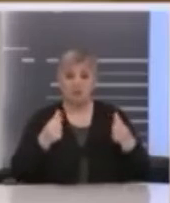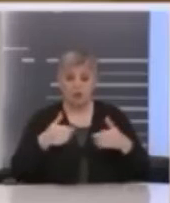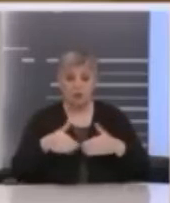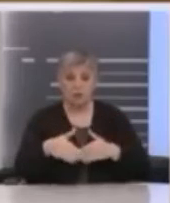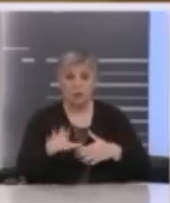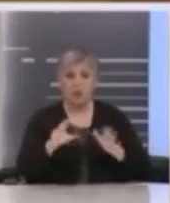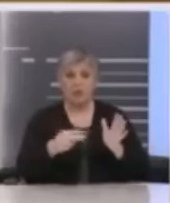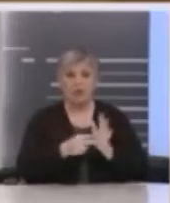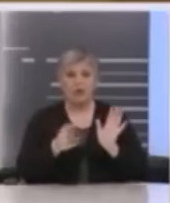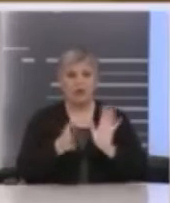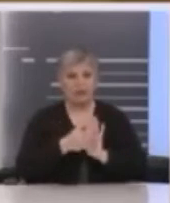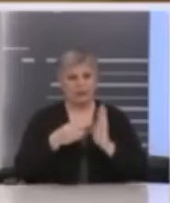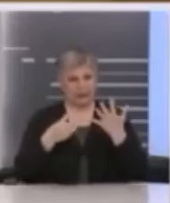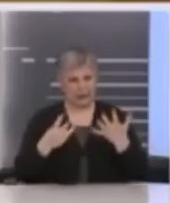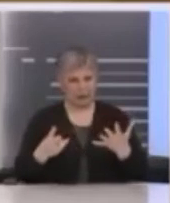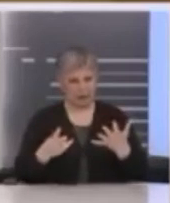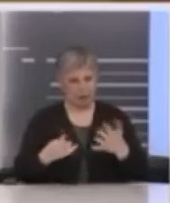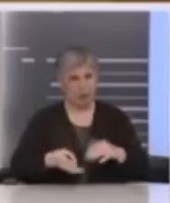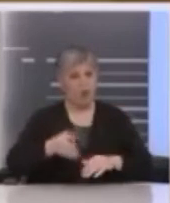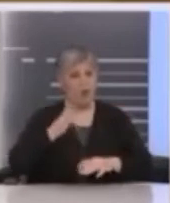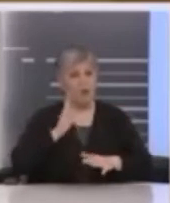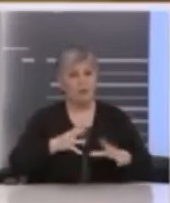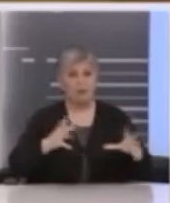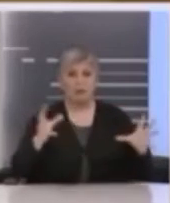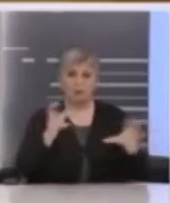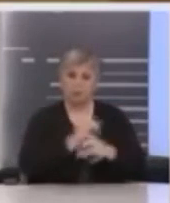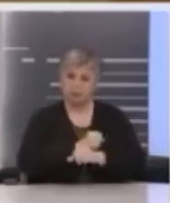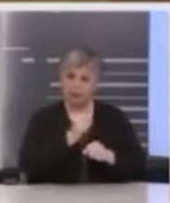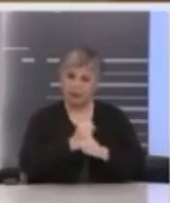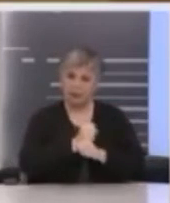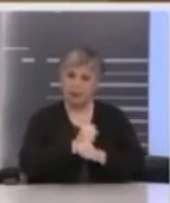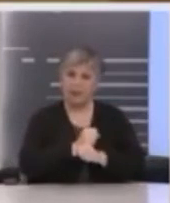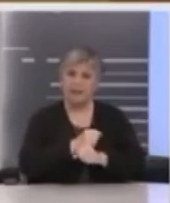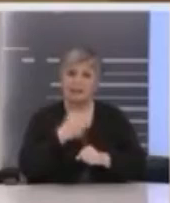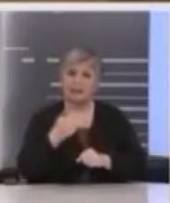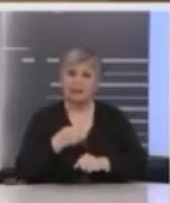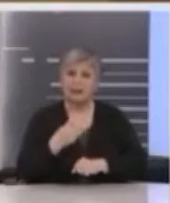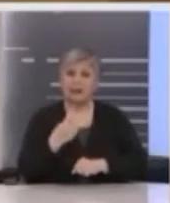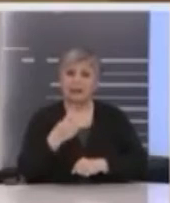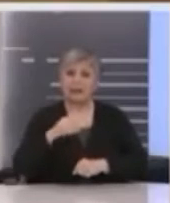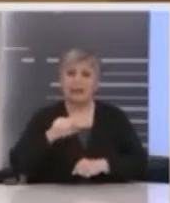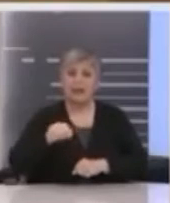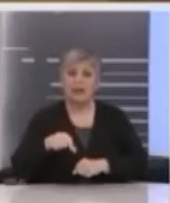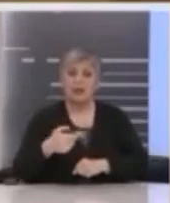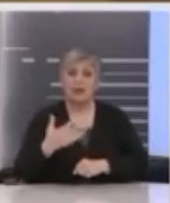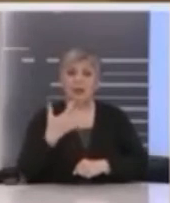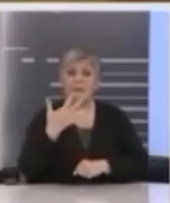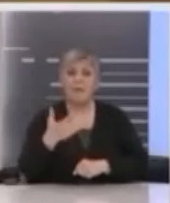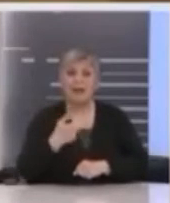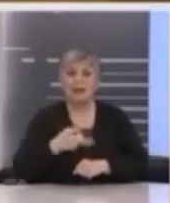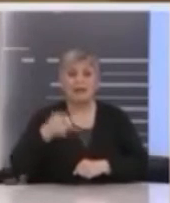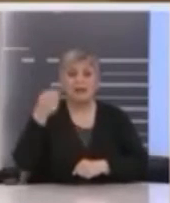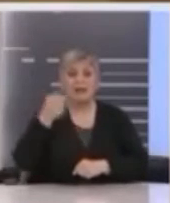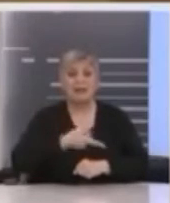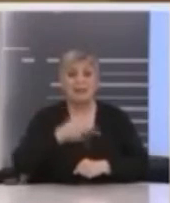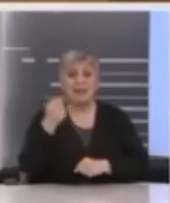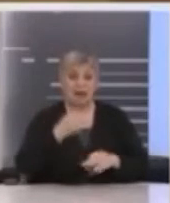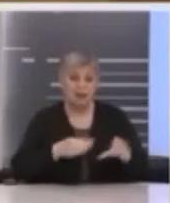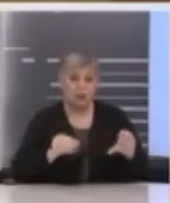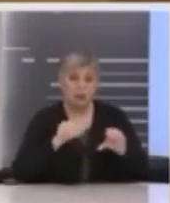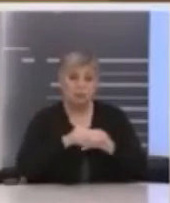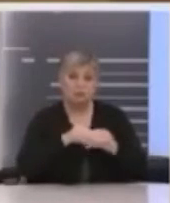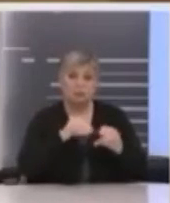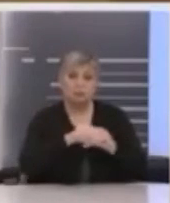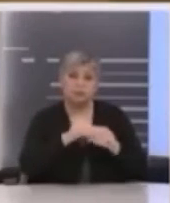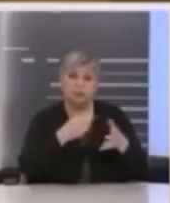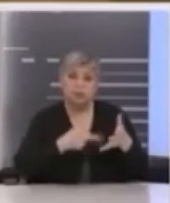να επιτευχθεί ο στόχος του πρωτογενούς πλεονάσματος του 3,5% και να υπάρξει υπερπλεόνασμα, για να